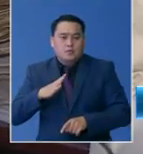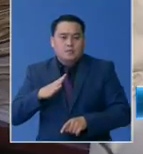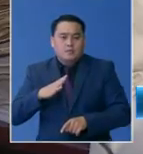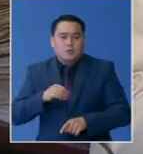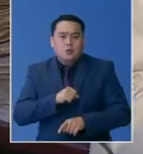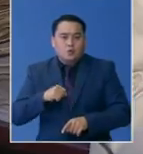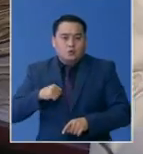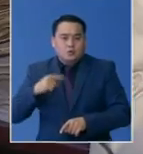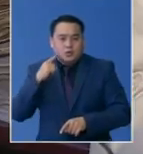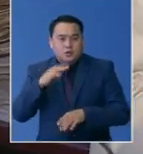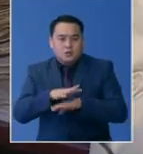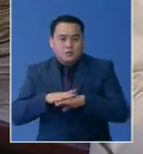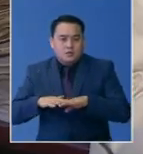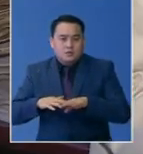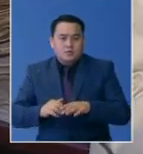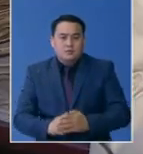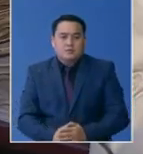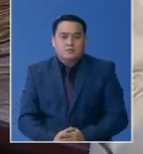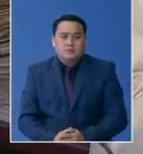Өзім өкпелетсем бәрінен кешірім сұраймын.